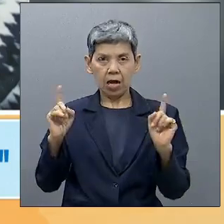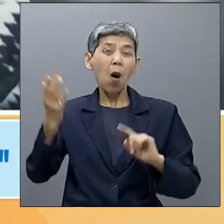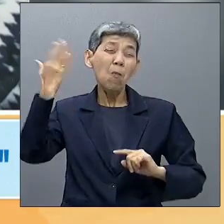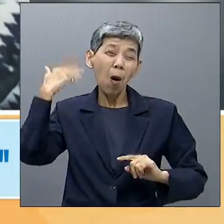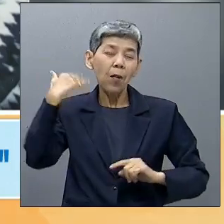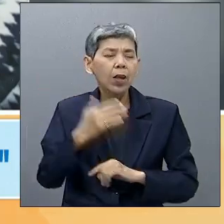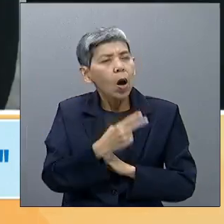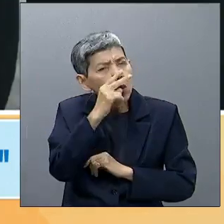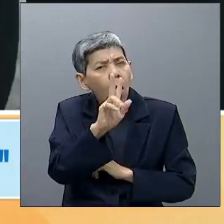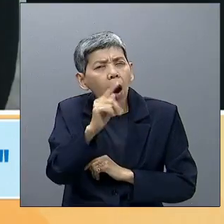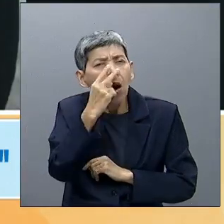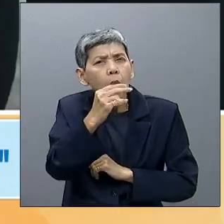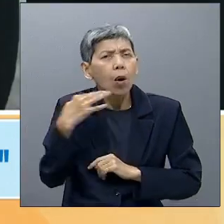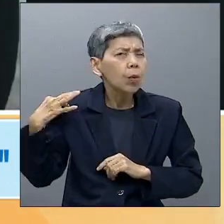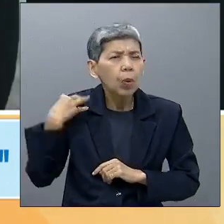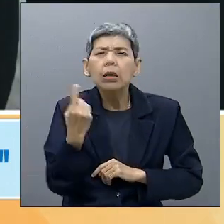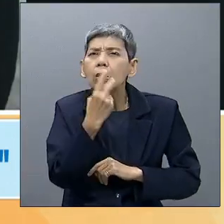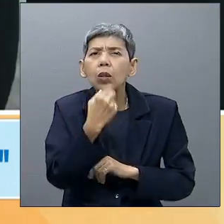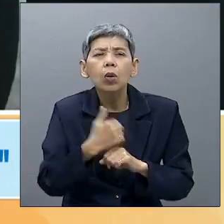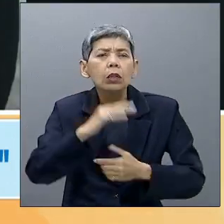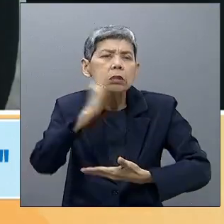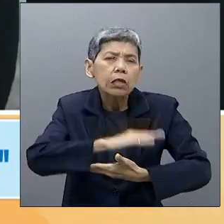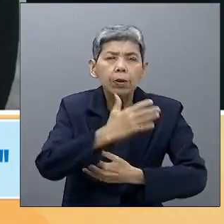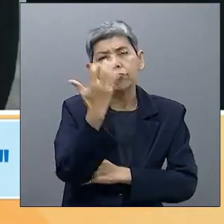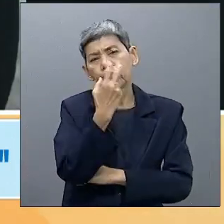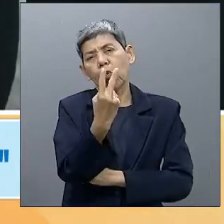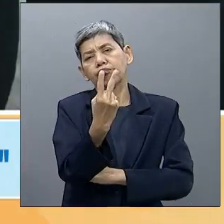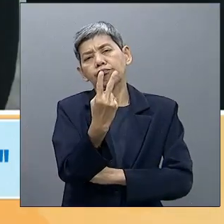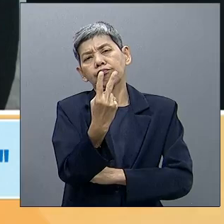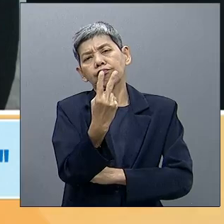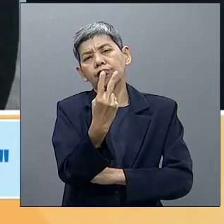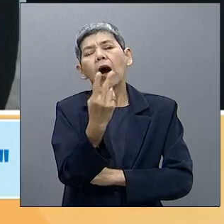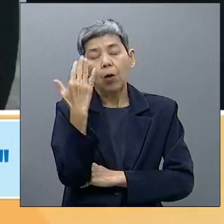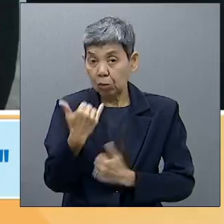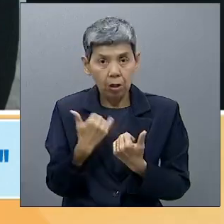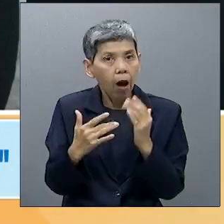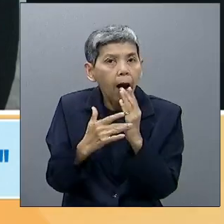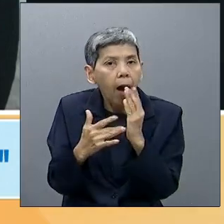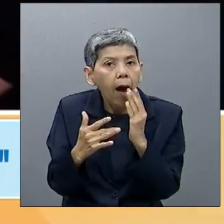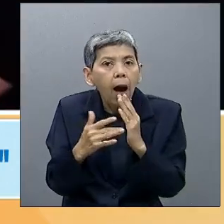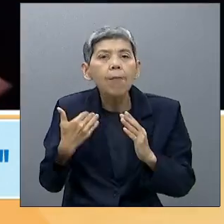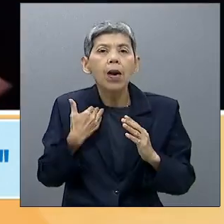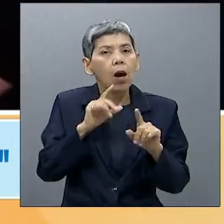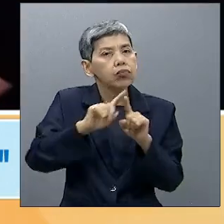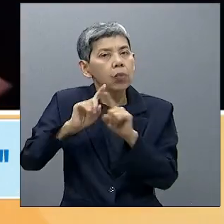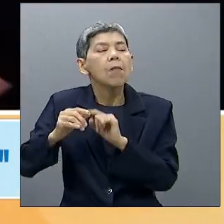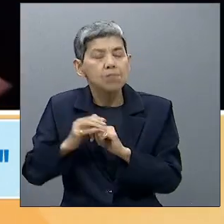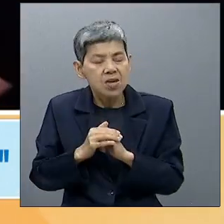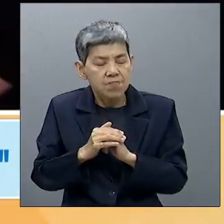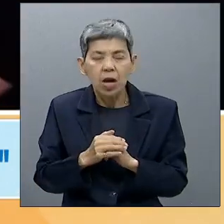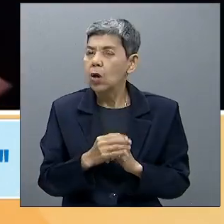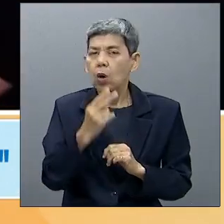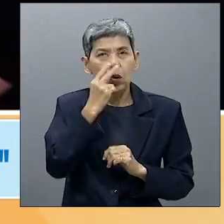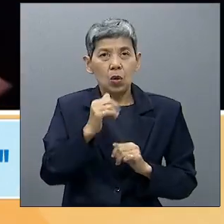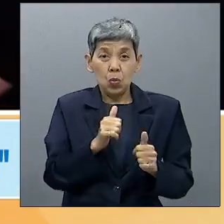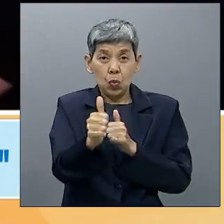ราจะติดตามข่าวสารการประกวดนางงามได้อย่างเดียวคือหนังสือพิมพ์กับทีวีมีแค่นี ้ เนี่ยเดี๋ยวนี้คือมีแพลตฟอร์มสารพัดเรื่องเลยก็ทำให้การ